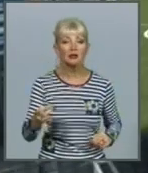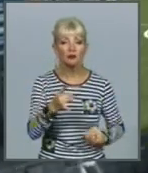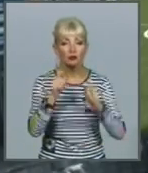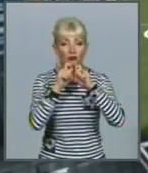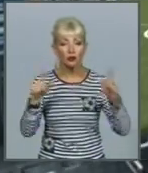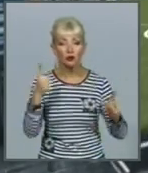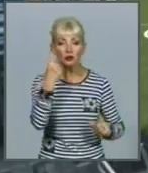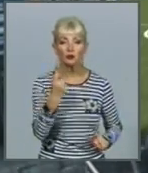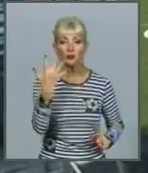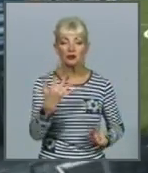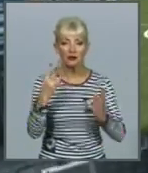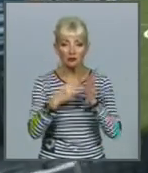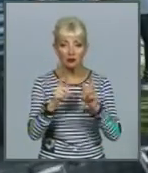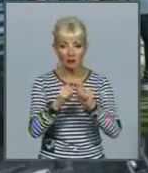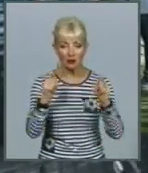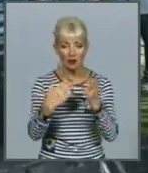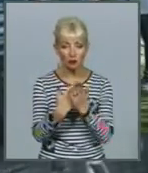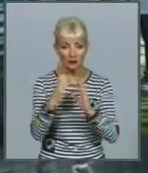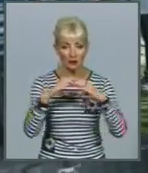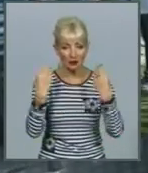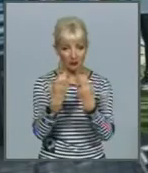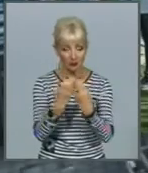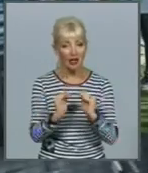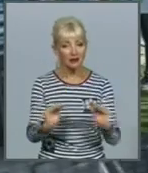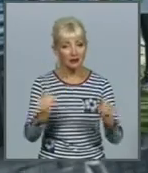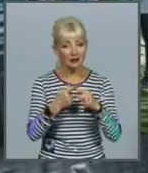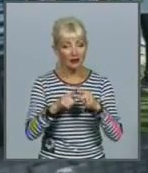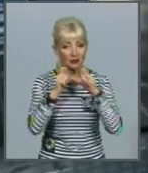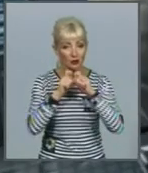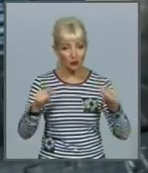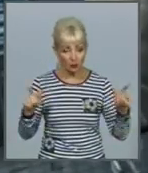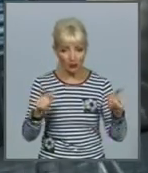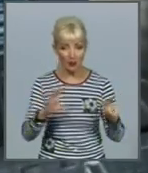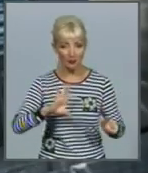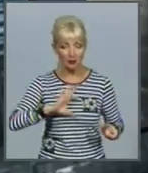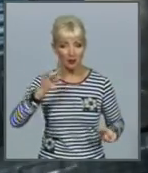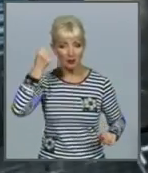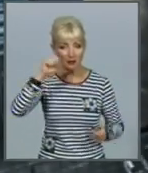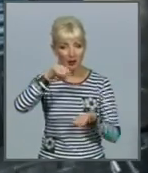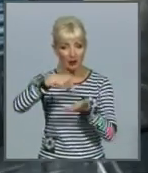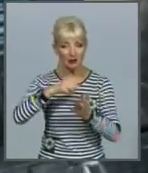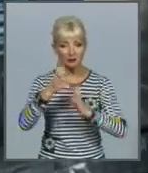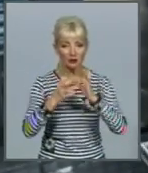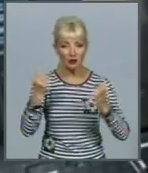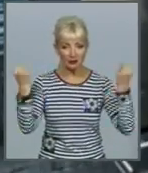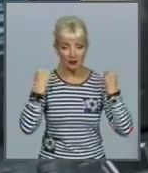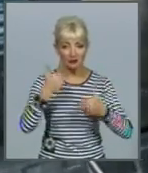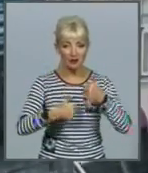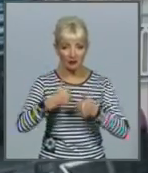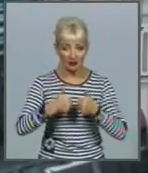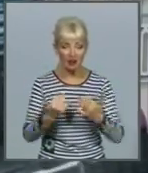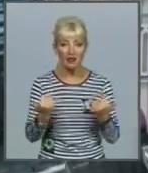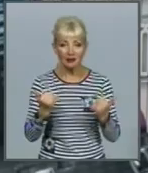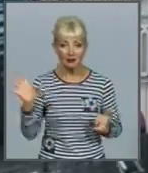158 відкрили новий стадіон. Вихованці цього навчального закладу – призери та переможці міських та міжнародних спортивних змагань. Тепер всі вони займатимуться